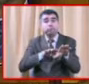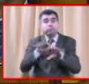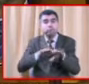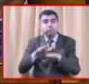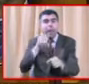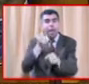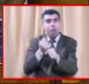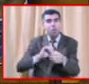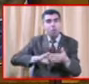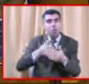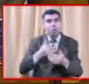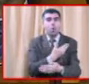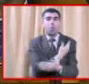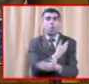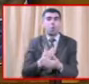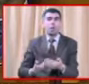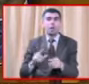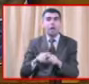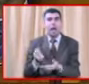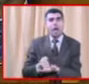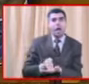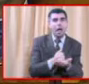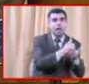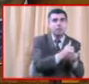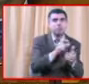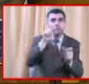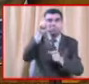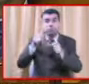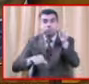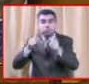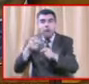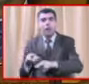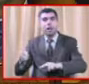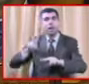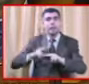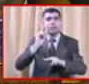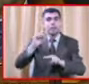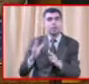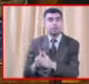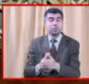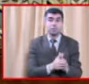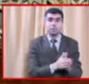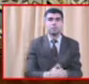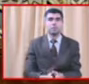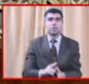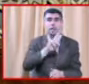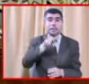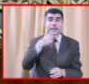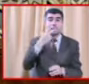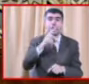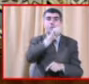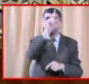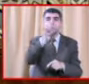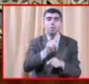التي تم اتخاذها لتخفيف من معاناة الساكنين المتضررة وعائلة الضحايا؟ وشكرا. شكرا سيد نائب. السؤال الثاني للسيدات والسادة